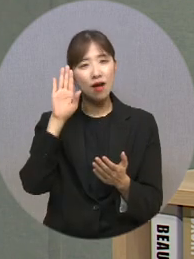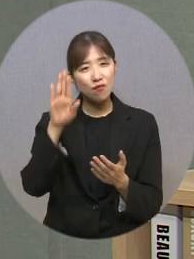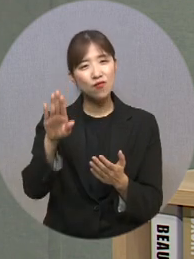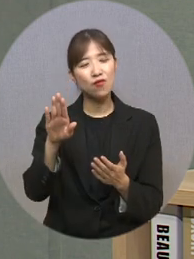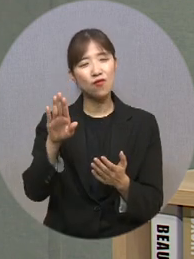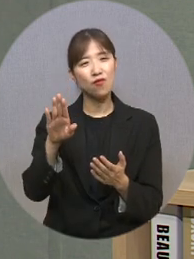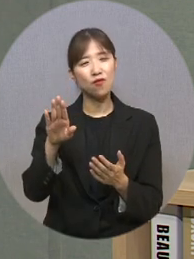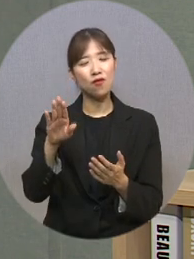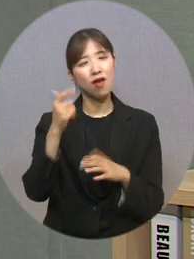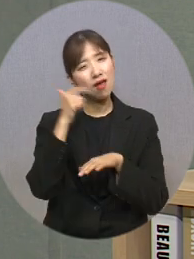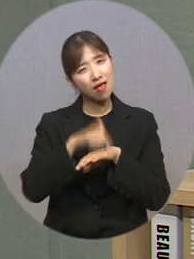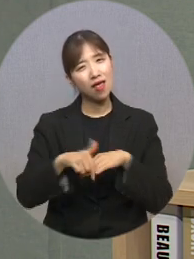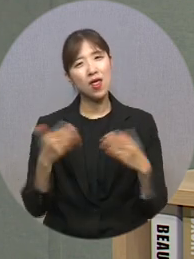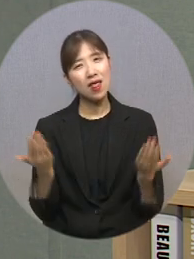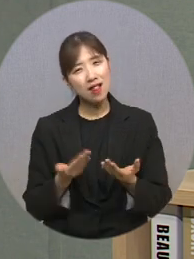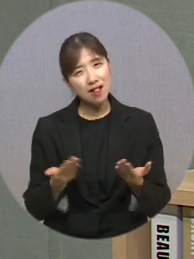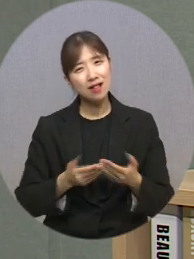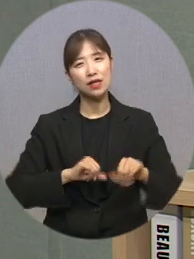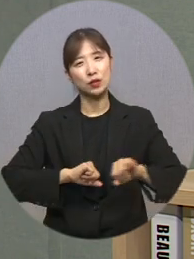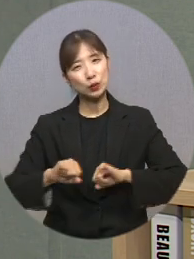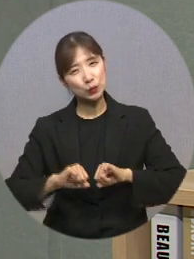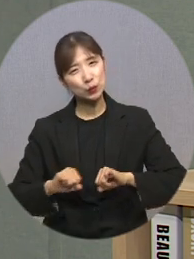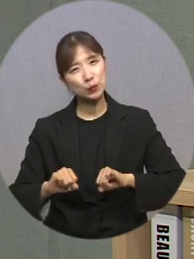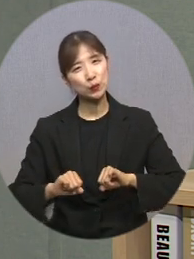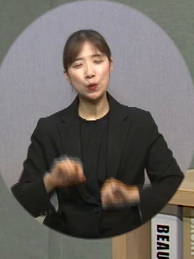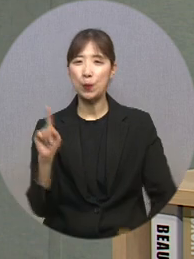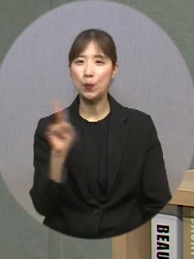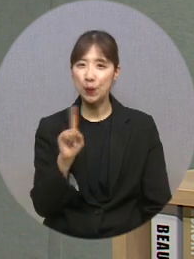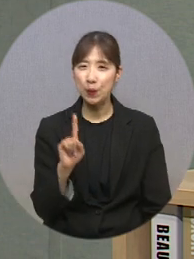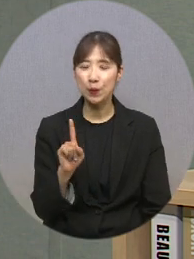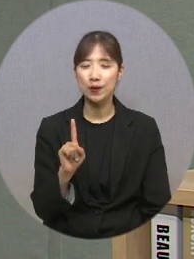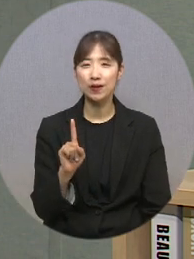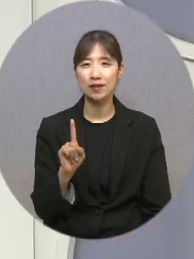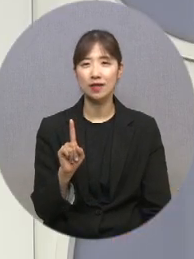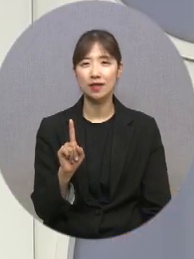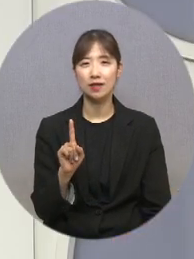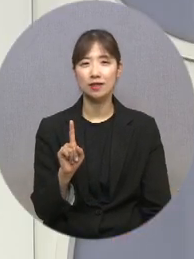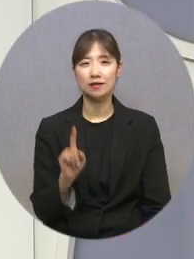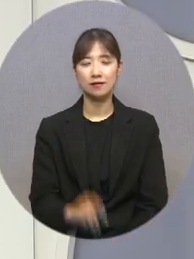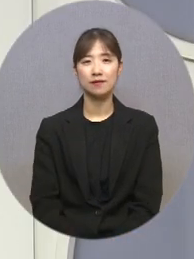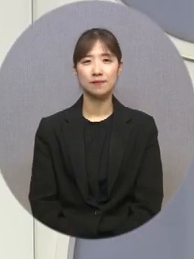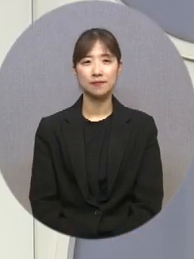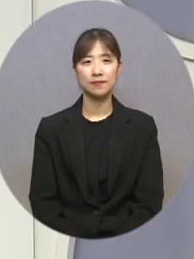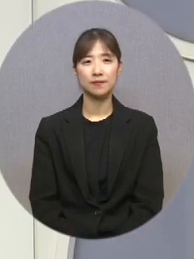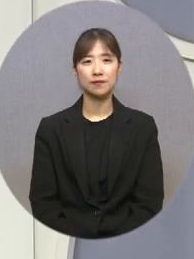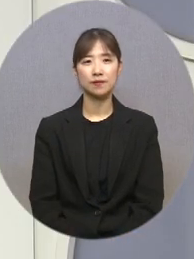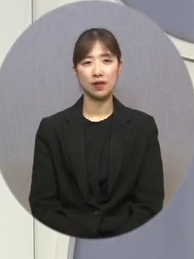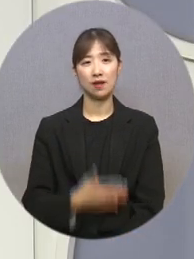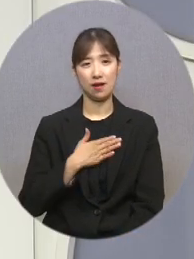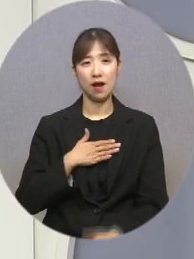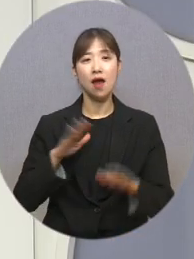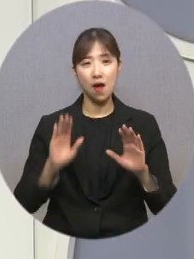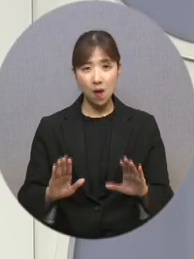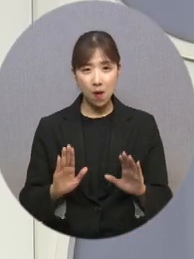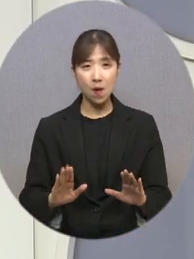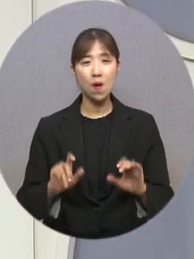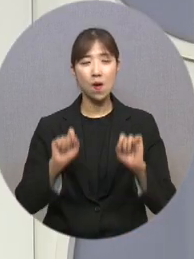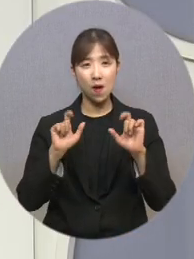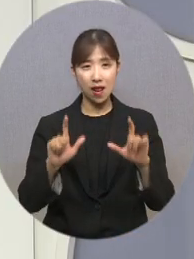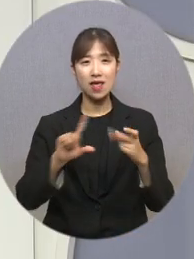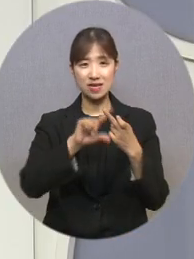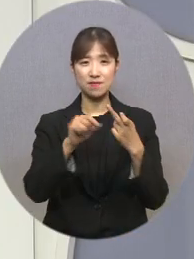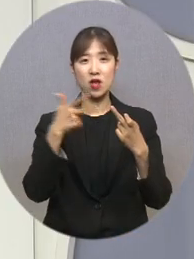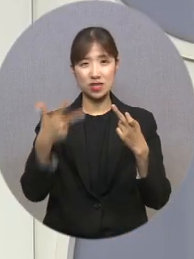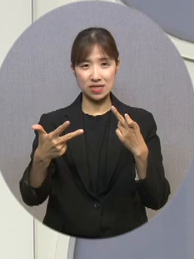앞으로는 어떠어떠한 계획을 예, 수행해 나가실 것인지. 예예. 예. 제가 이제 금년 12월 7일 날